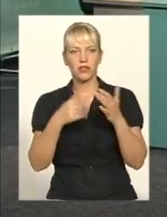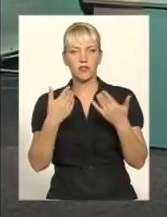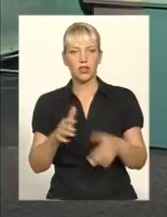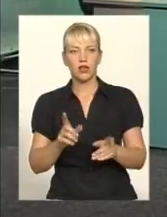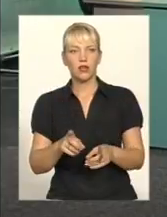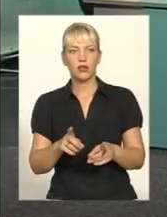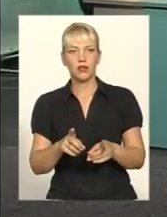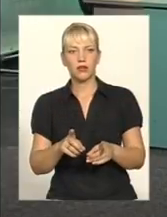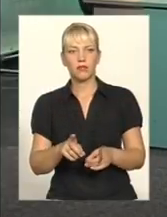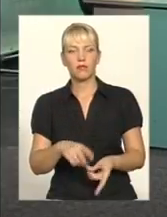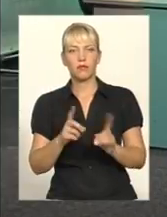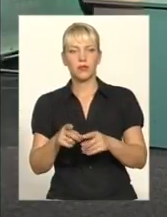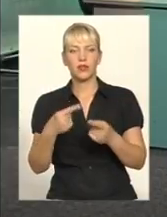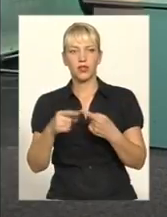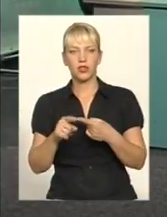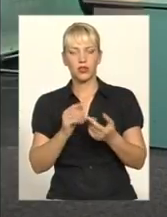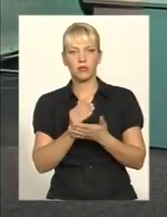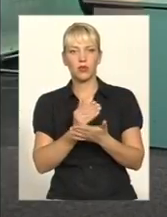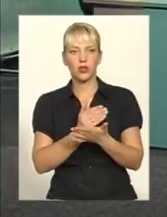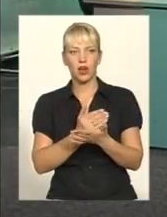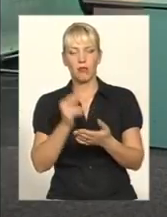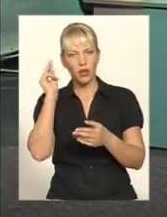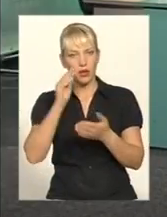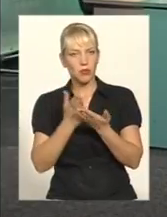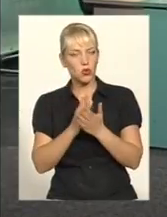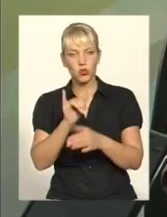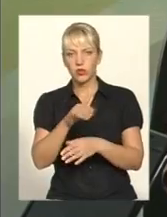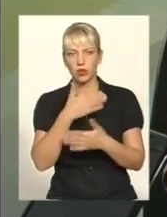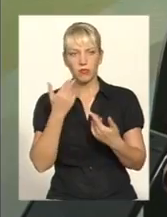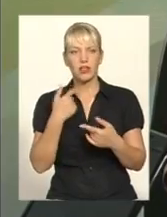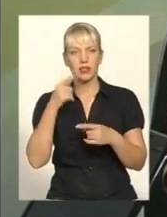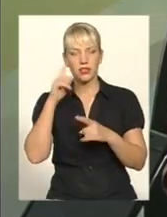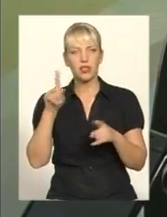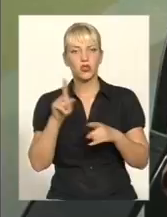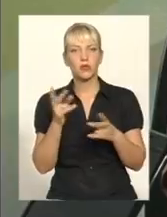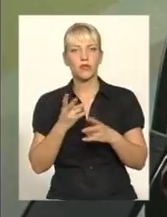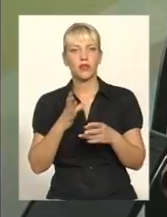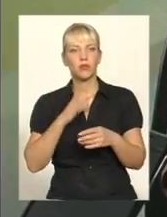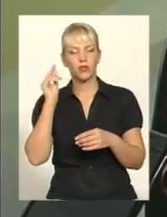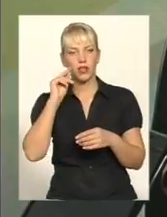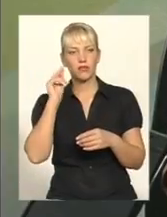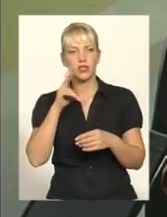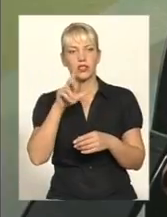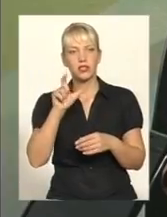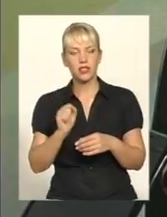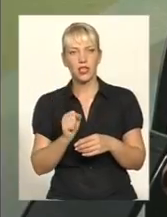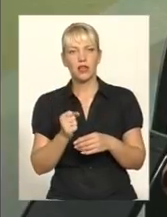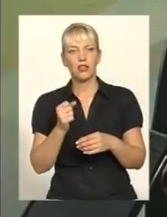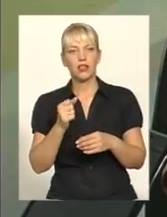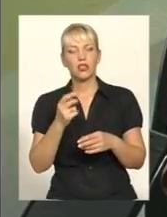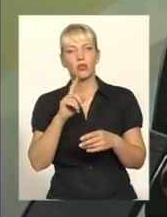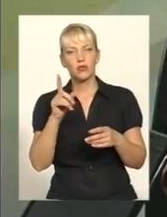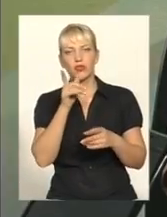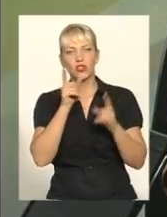вони почали за іншою програмою. Підручників немає, методики немає. Що вони мають навчатися за уже 11 років